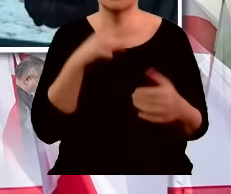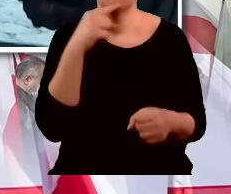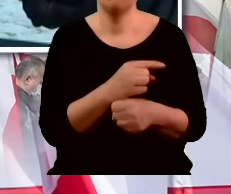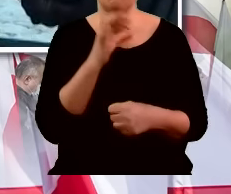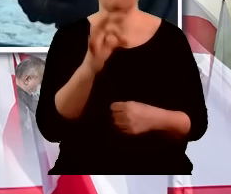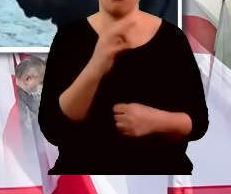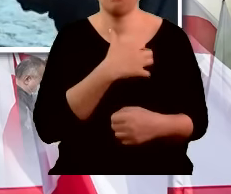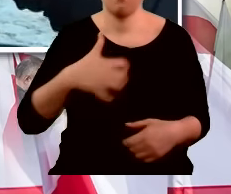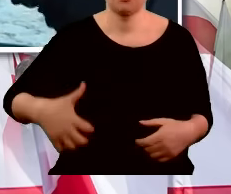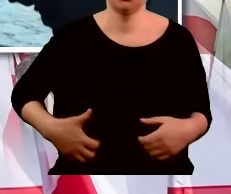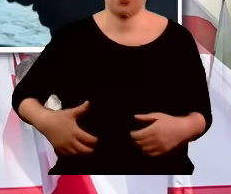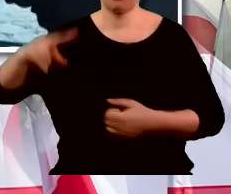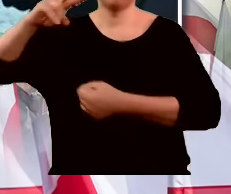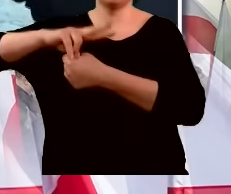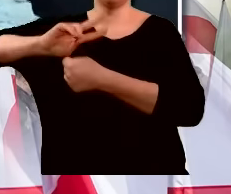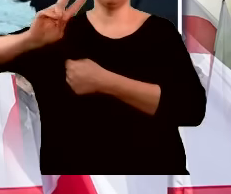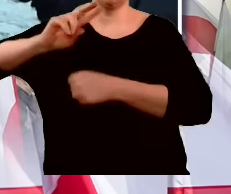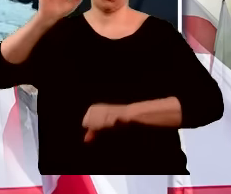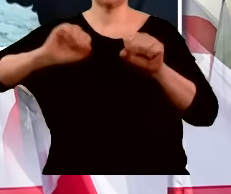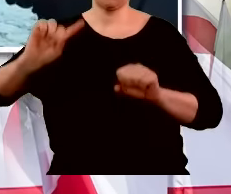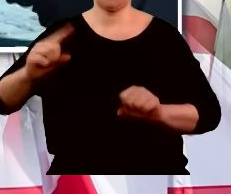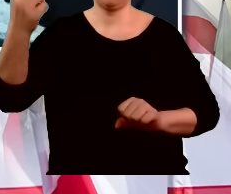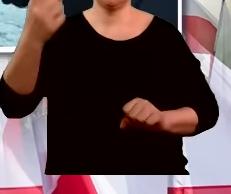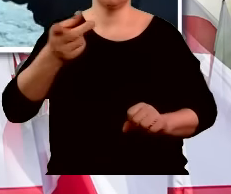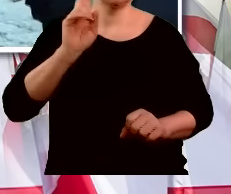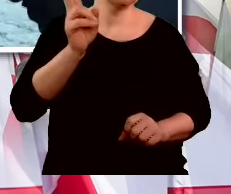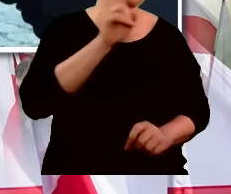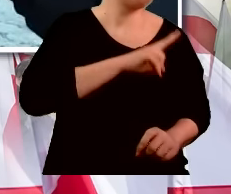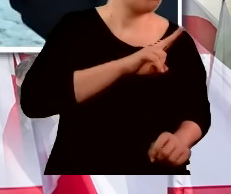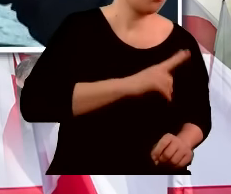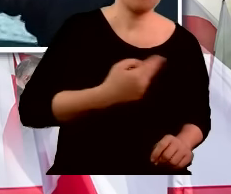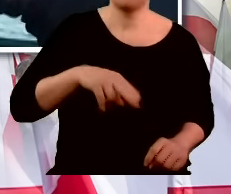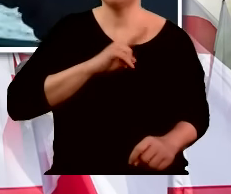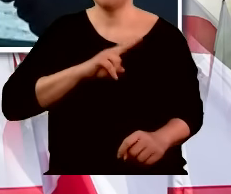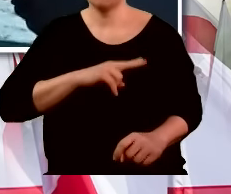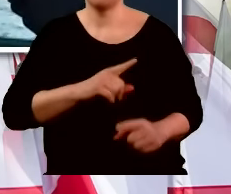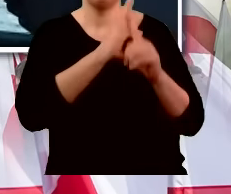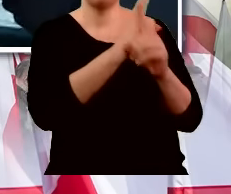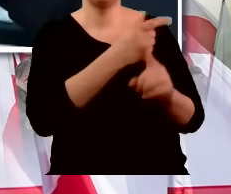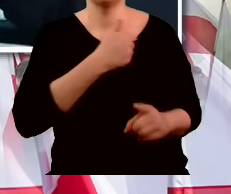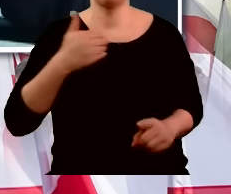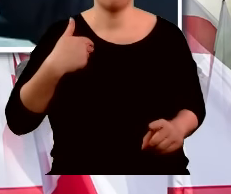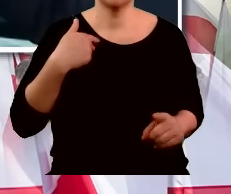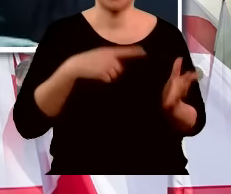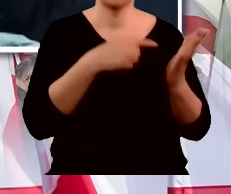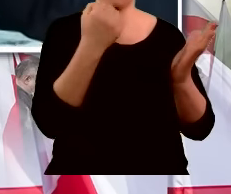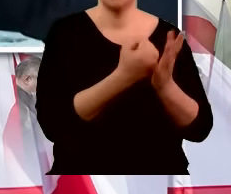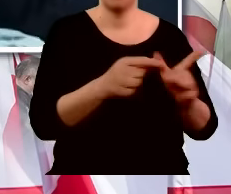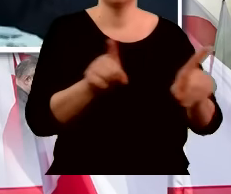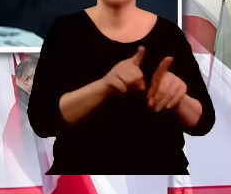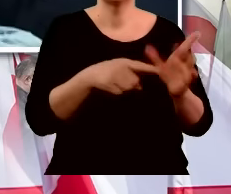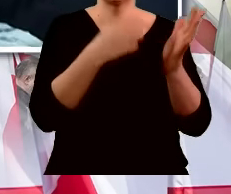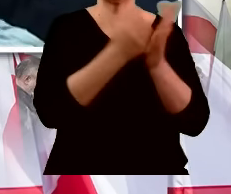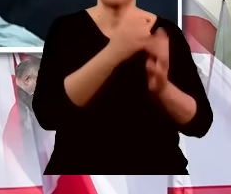jest kontrolowane przez Sąd Najwyższy. I czy się komuś podoba, czy nie, zgodnie z polską konstytucją i zgodnie z polską ustawą o Sądzie